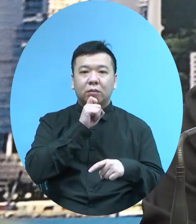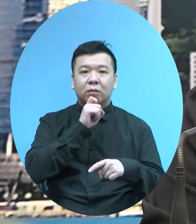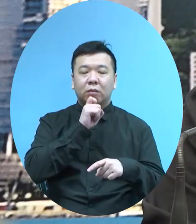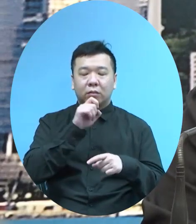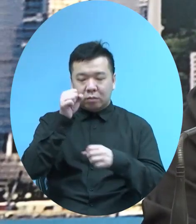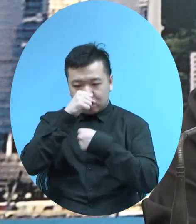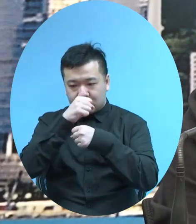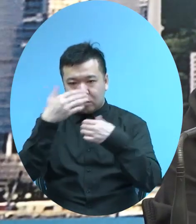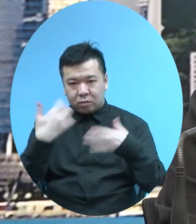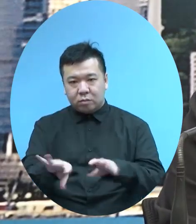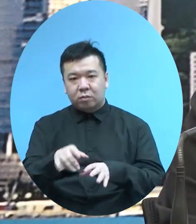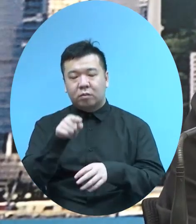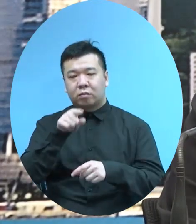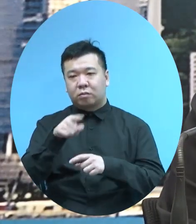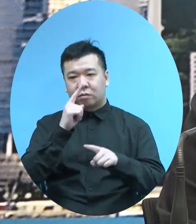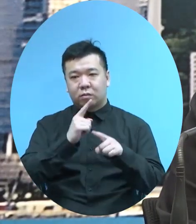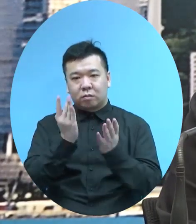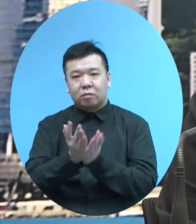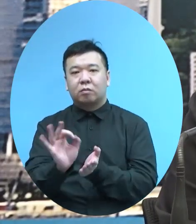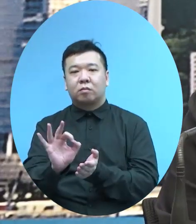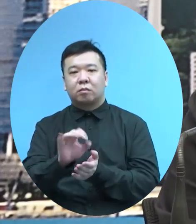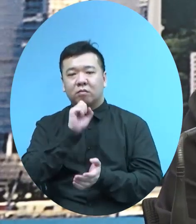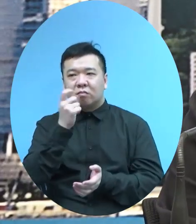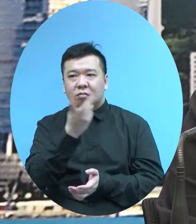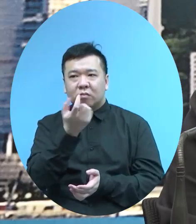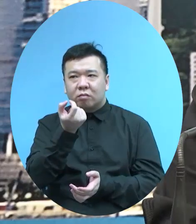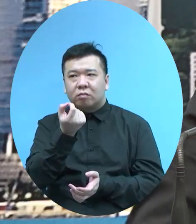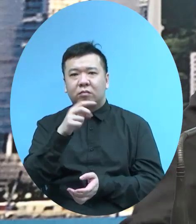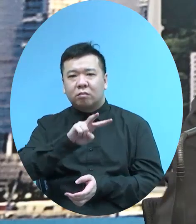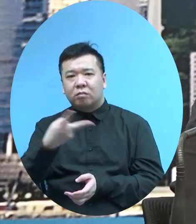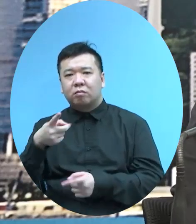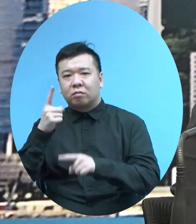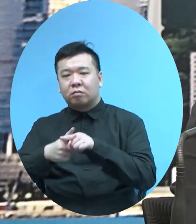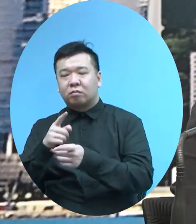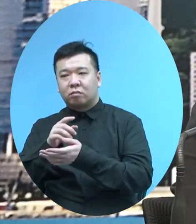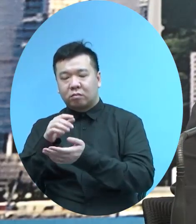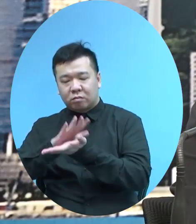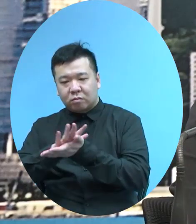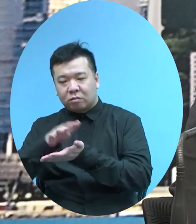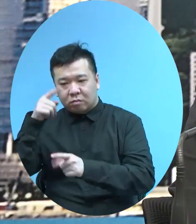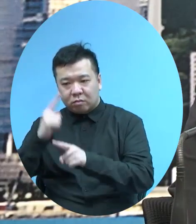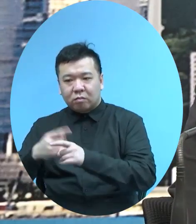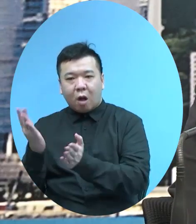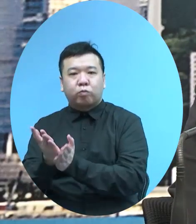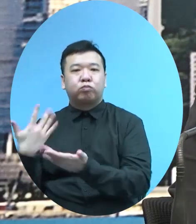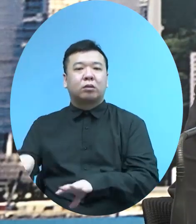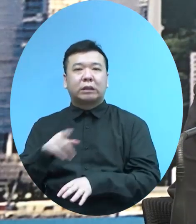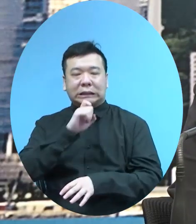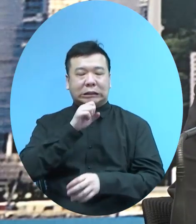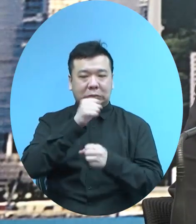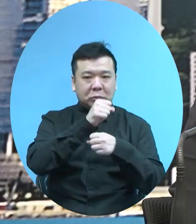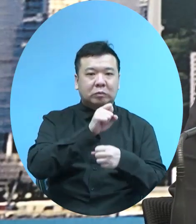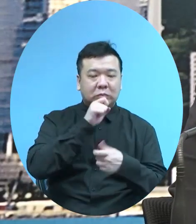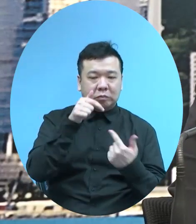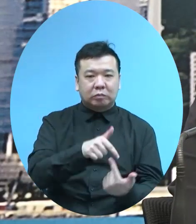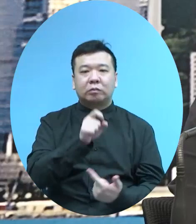驗咗係陰性㗎啦，咁有數位就係已經係變咗係個案啦，咁其他有啲化驗咧仲喺度